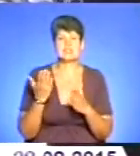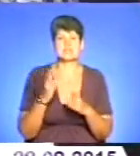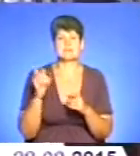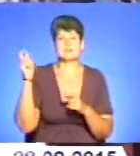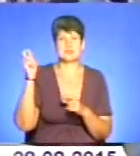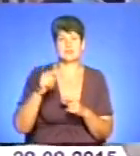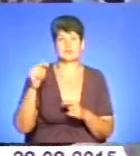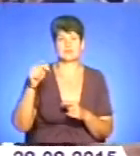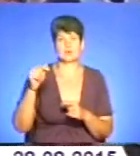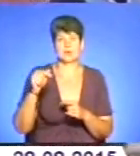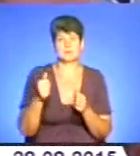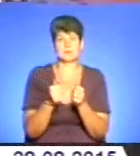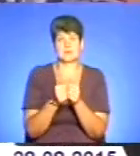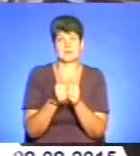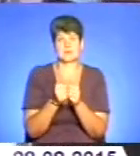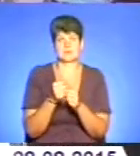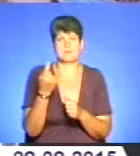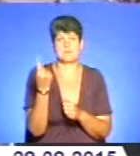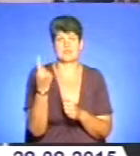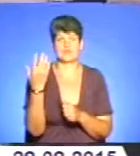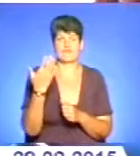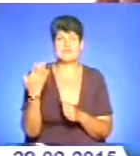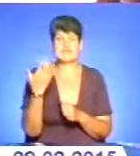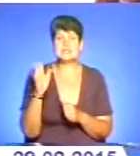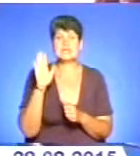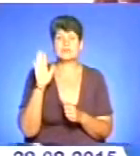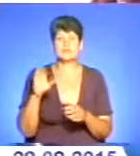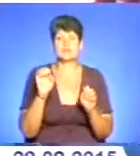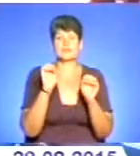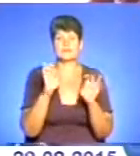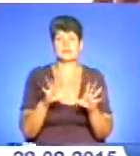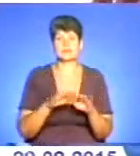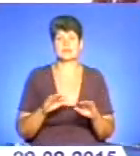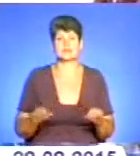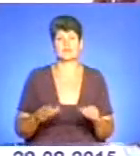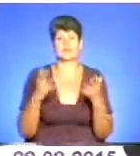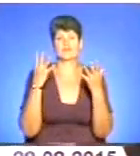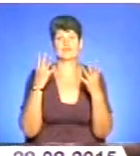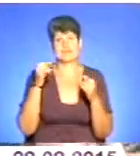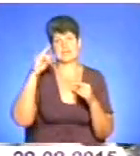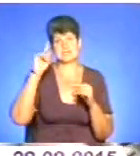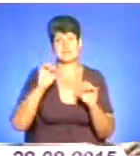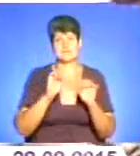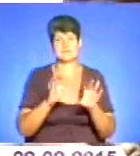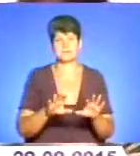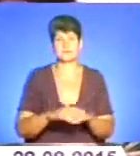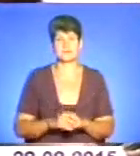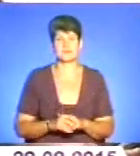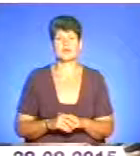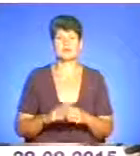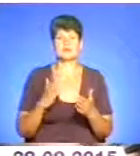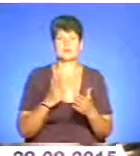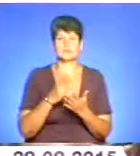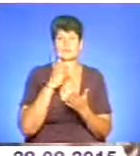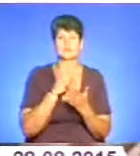до Луганської області напередодні 1 вересня і буде переданий школярам у День знань. Загалом дуже знаменною є